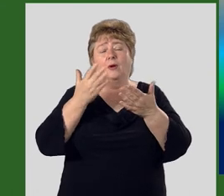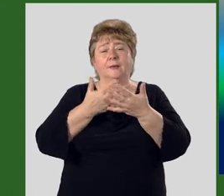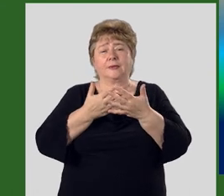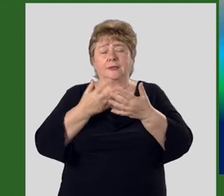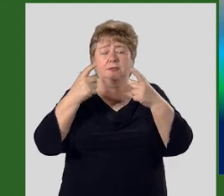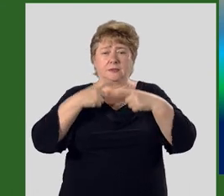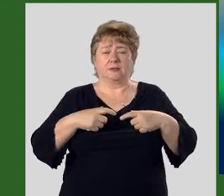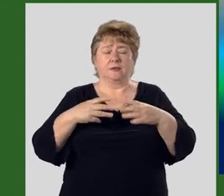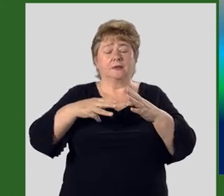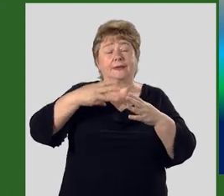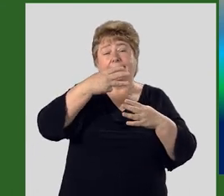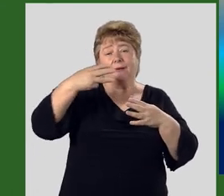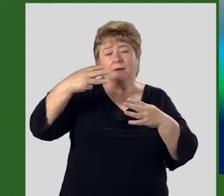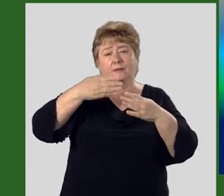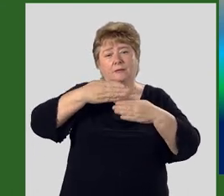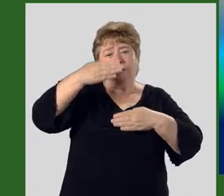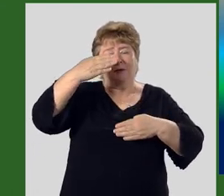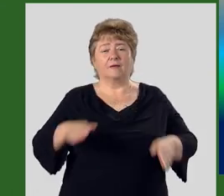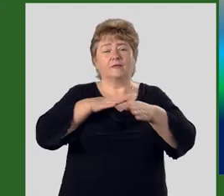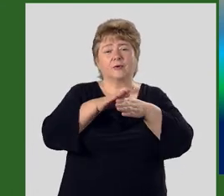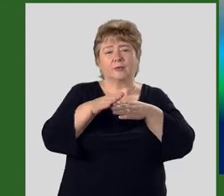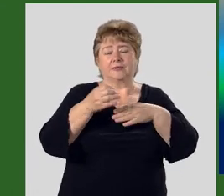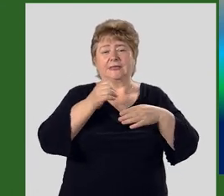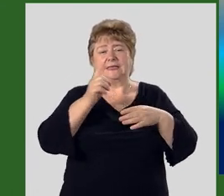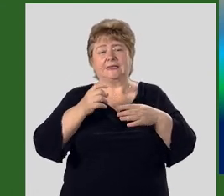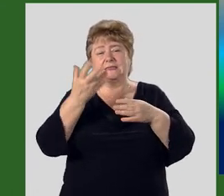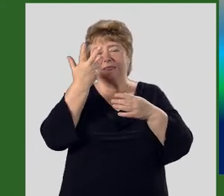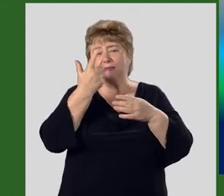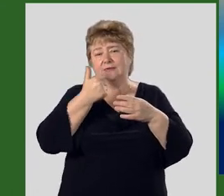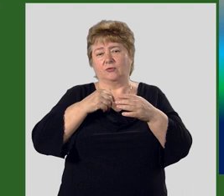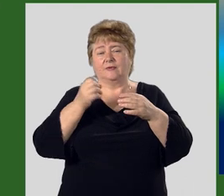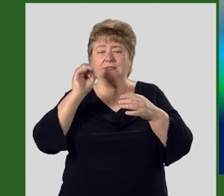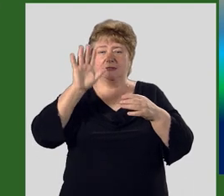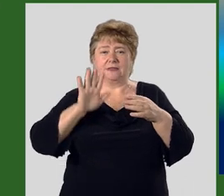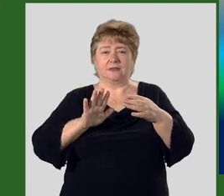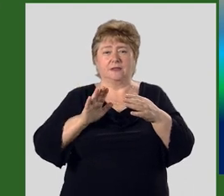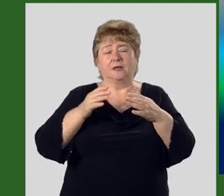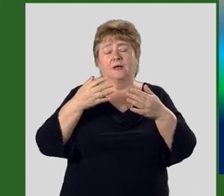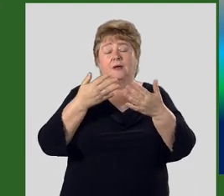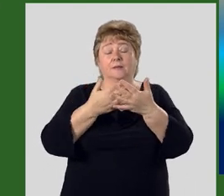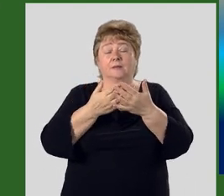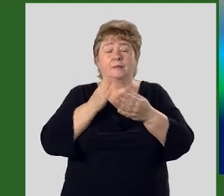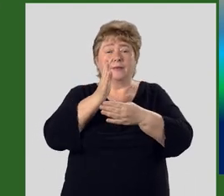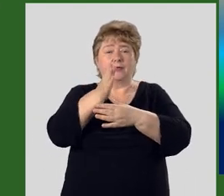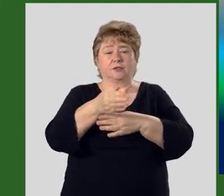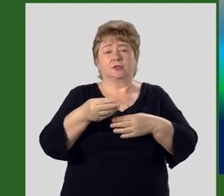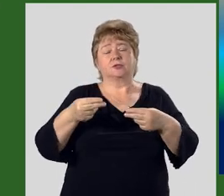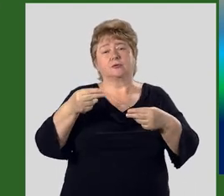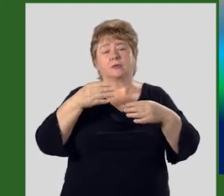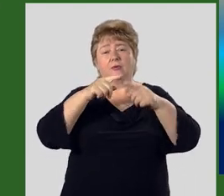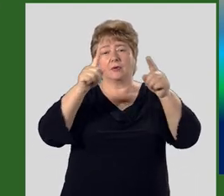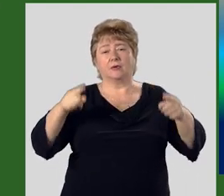собой высокий трехэтажный шар, выполненный из цветного стекла, показывает политическую